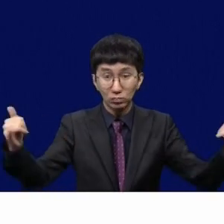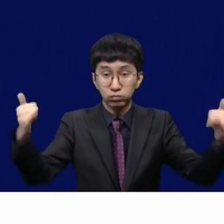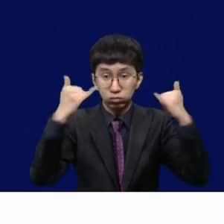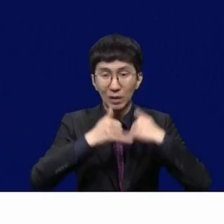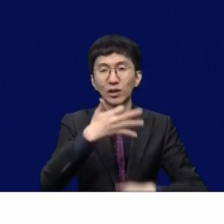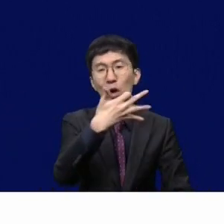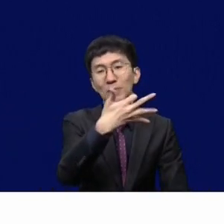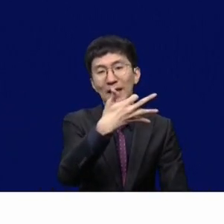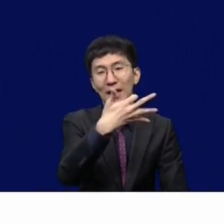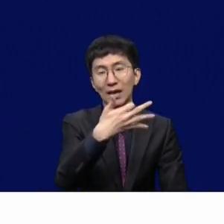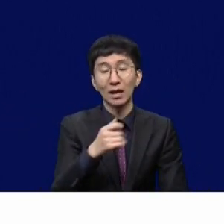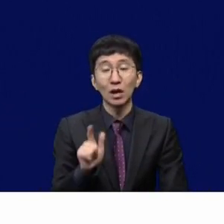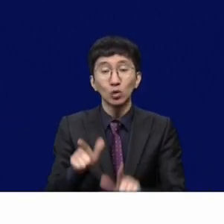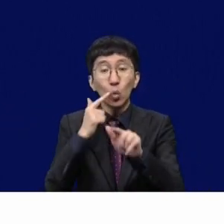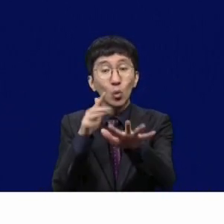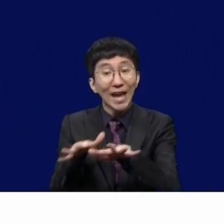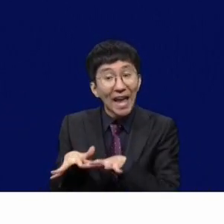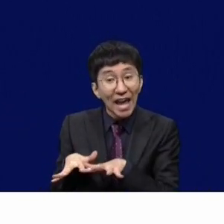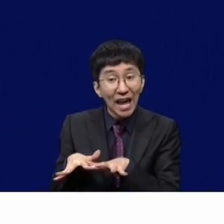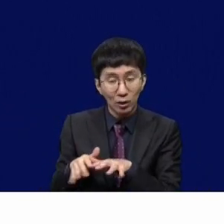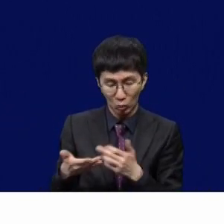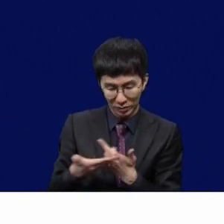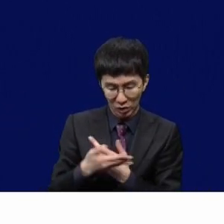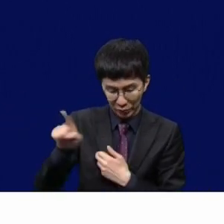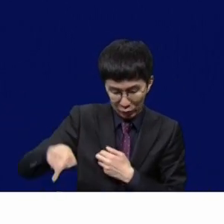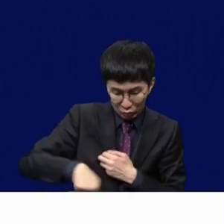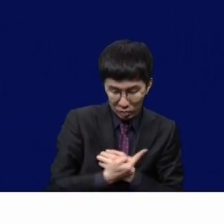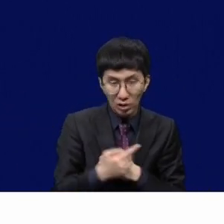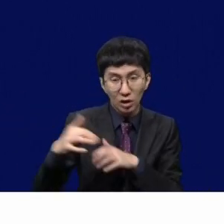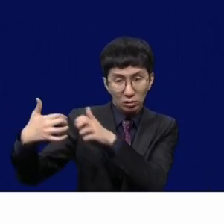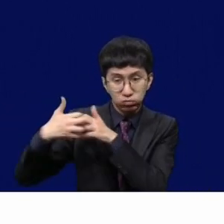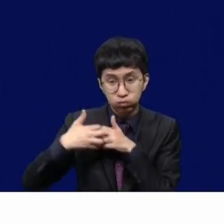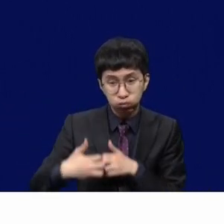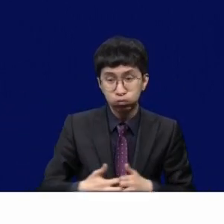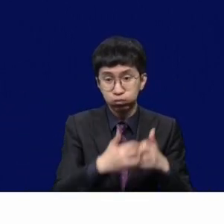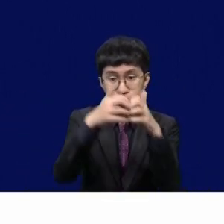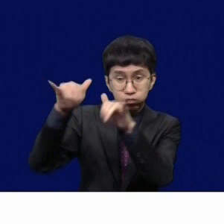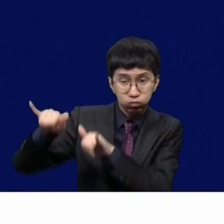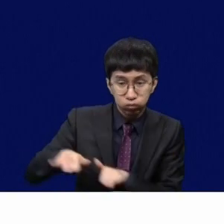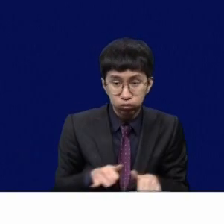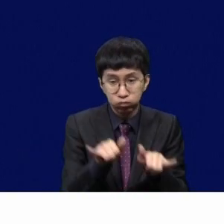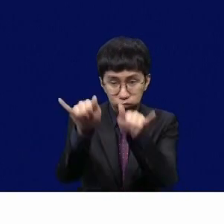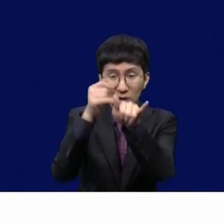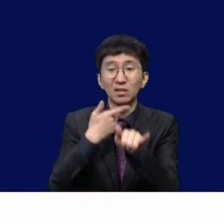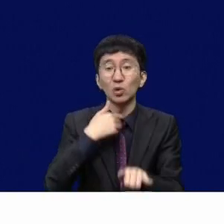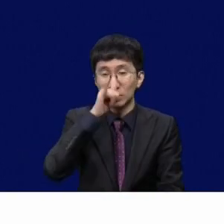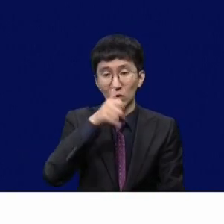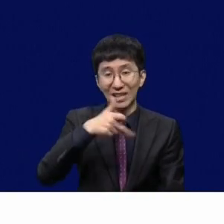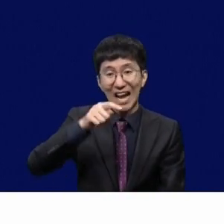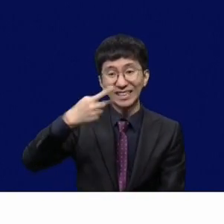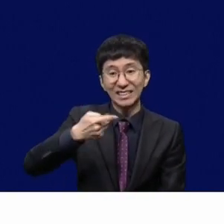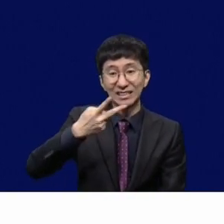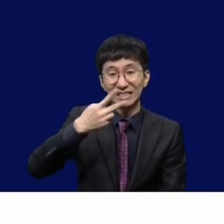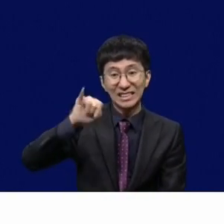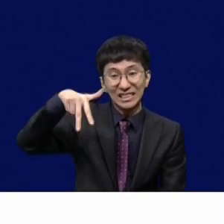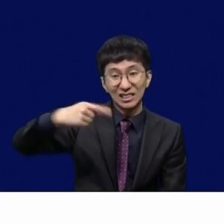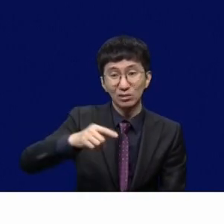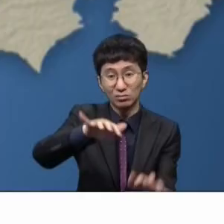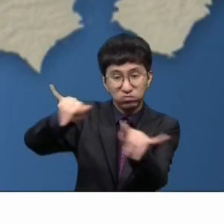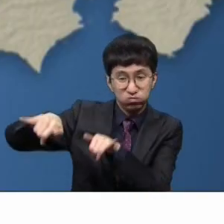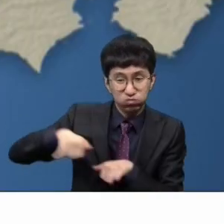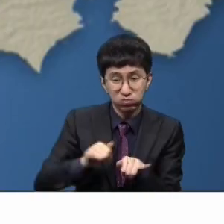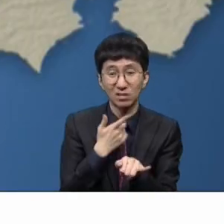어제 동해 북방과 이어도 남방 동중국해에서 연합훈련을 한다며 이동 과정에서 우리 카디즈를 들락거렸습니다.